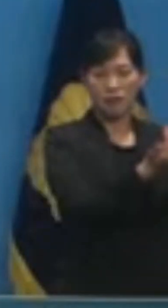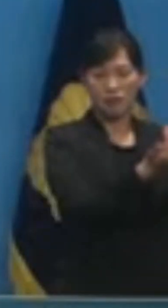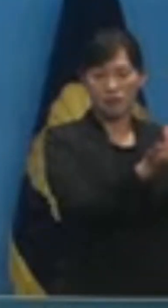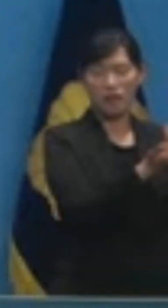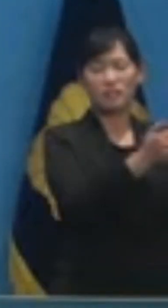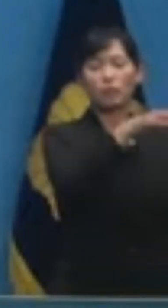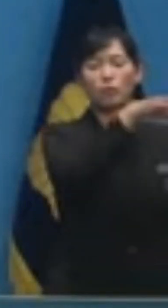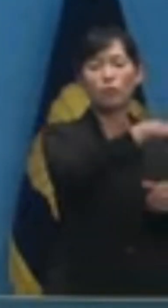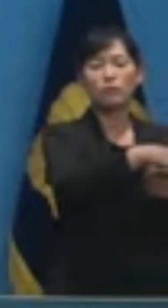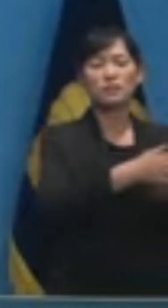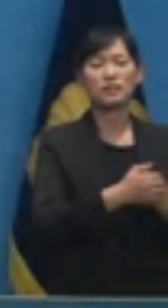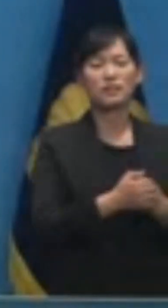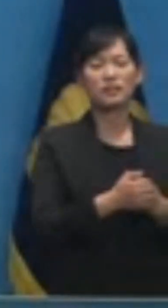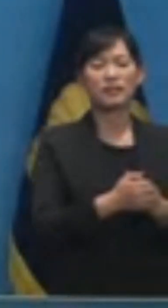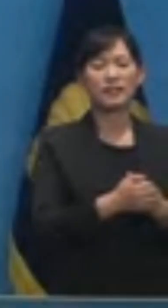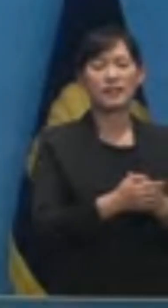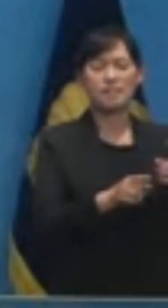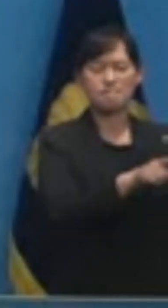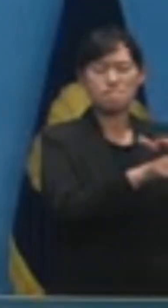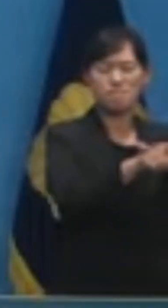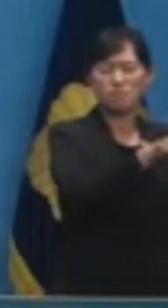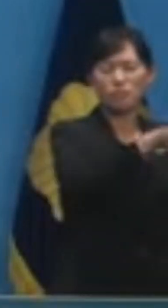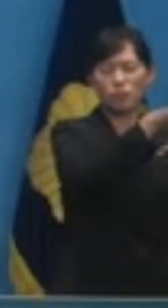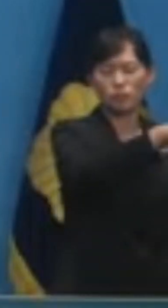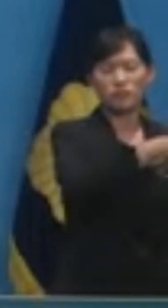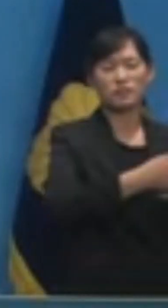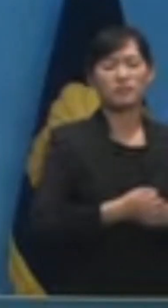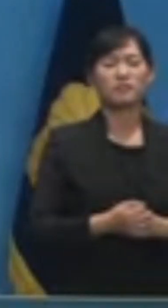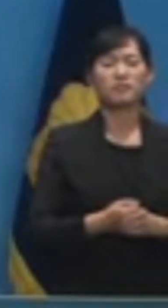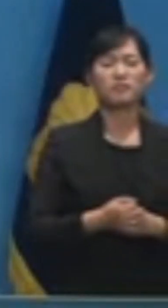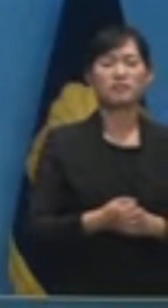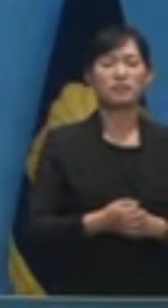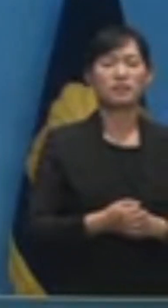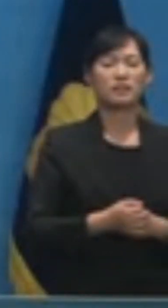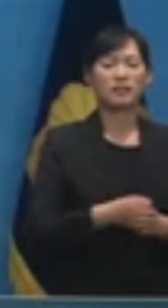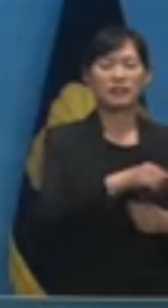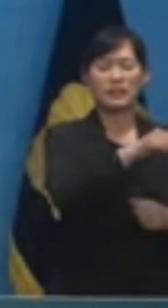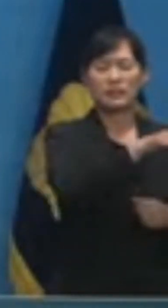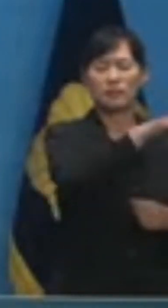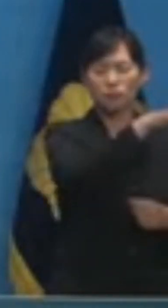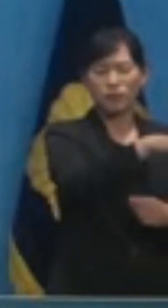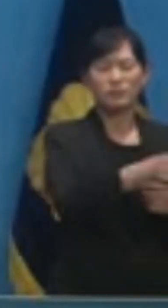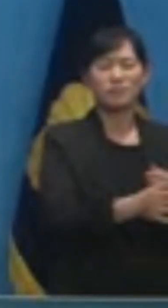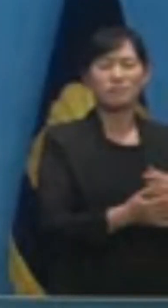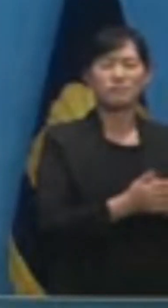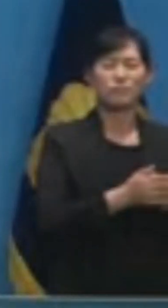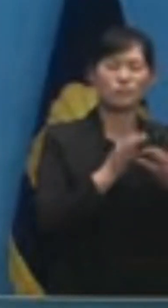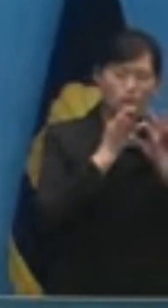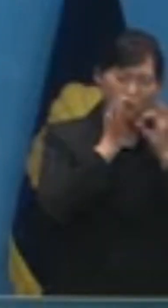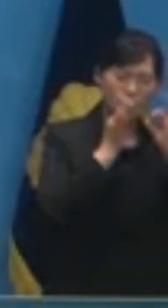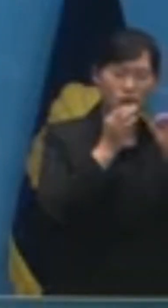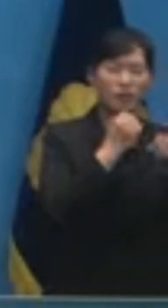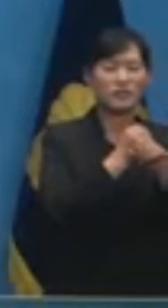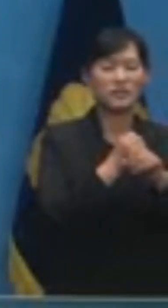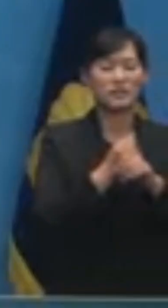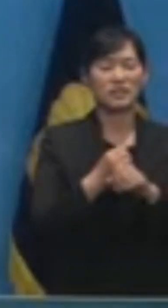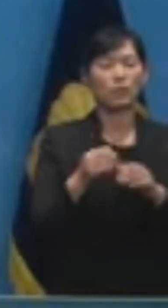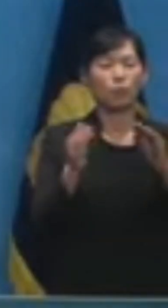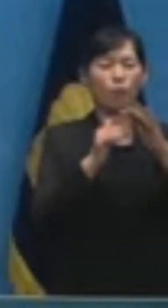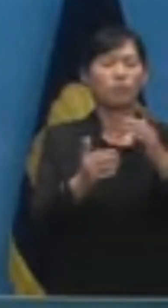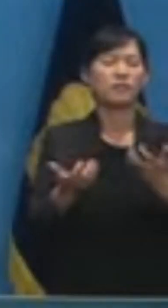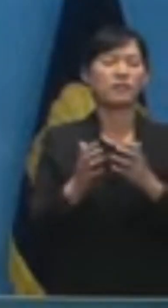재해재난 현장의 최일선에서 현장과 사투를 벌이고 있는 소방공무원의 처우가 개선되어야